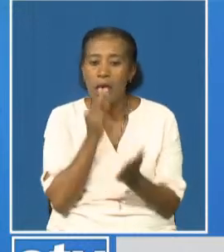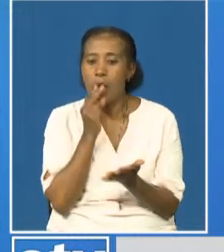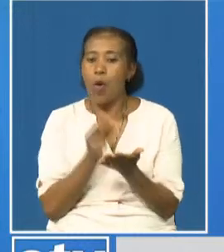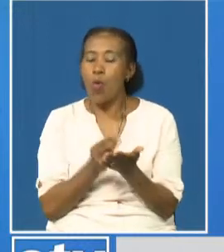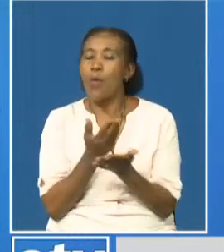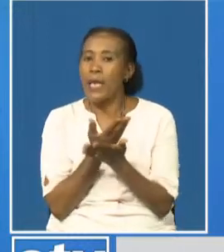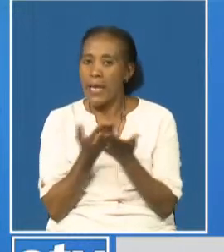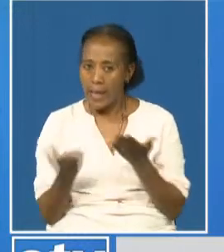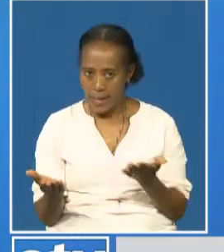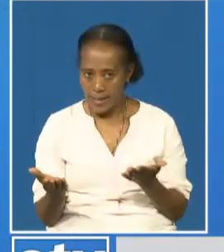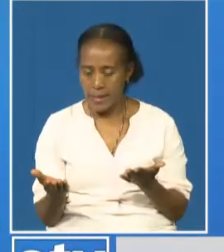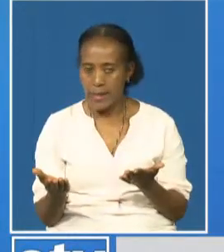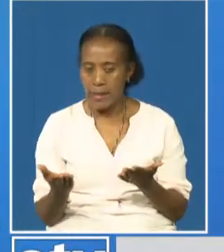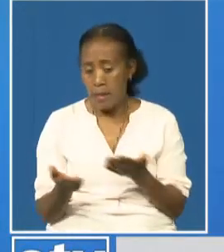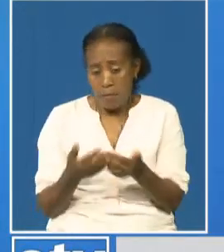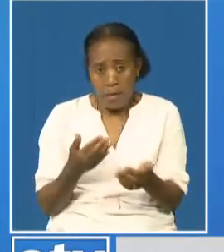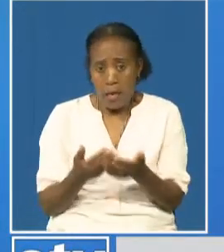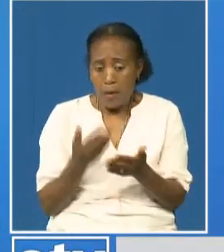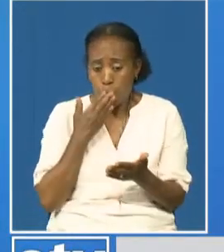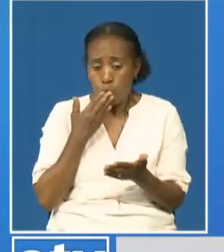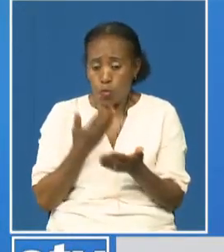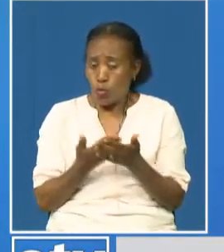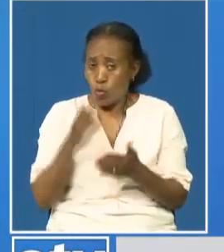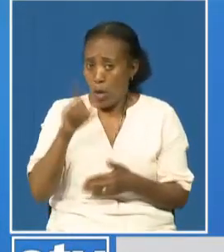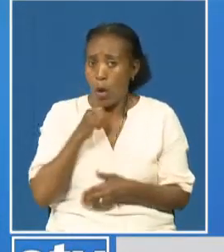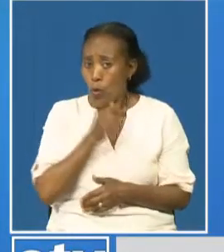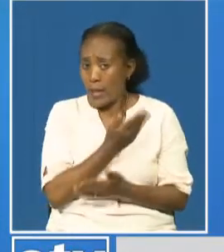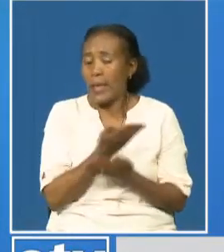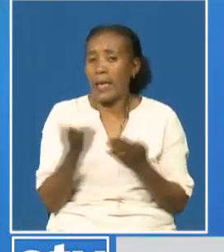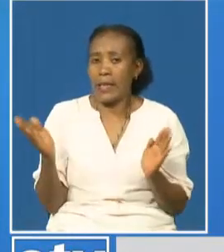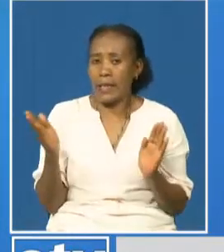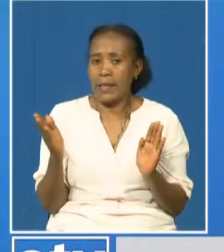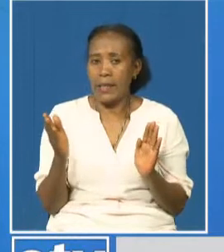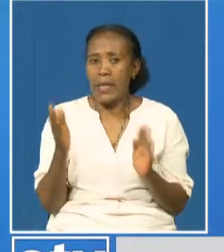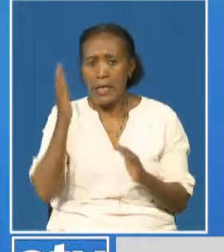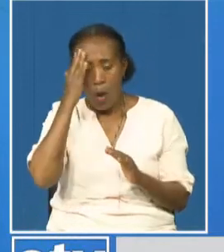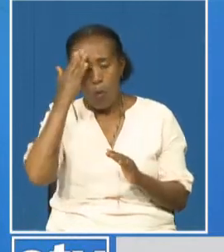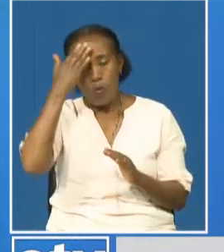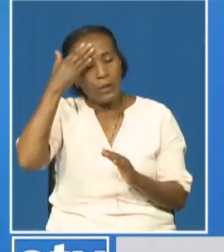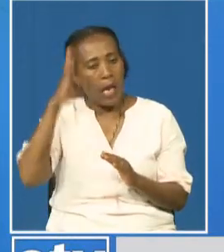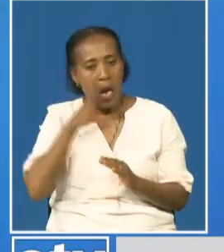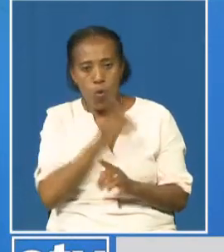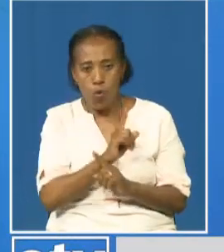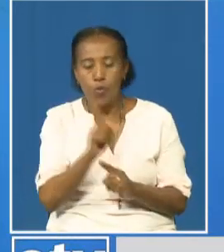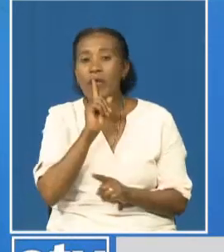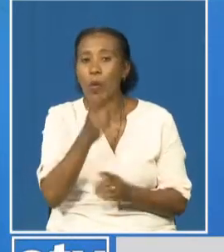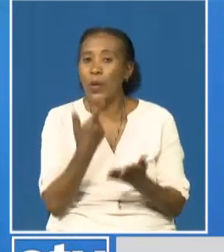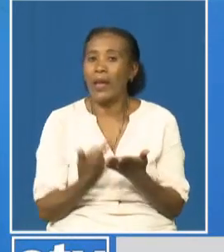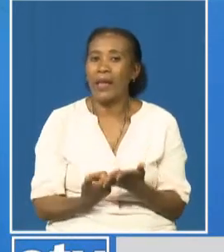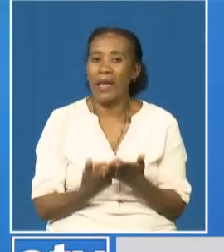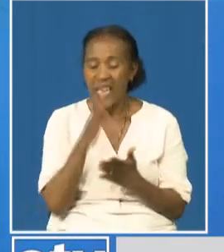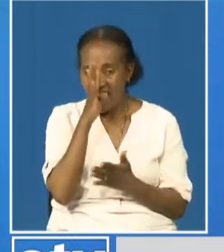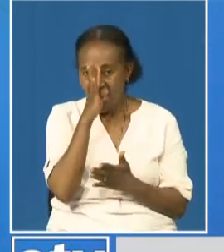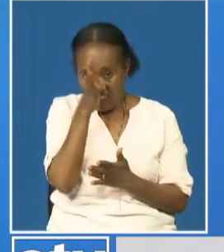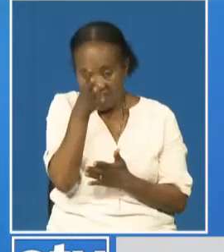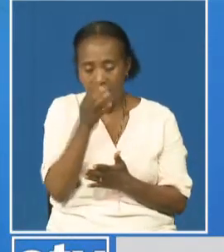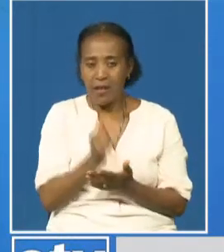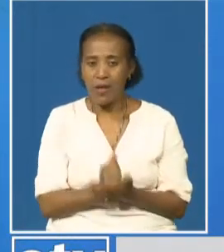ለበጎም ነገር ምናልባት ጥሩም ላልሆነ ነገር እያወቁም ሳያውቁም ነው ይሄ